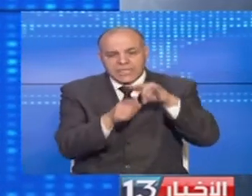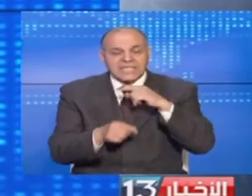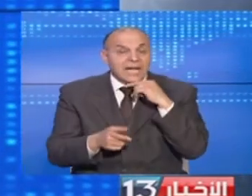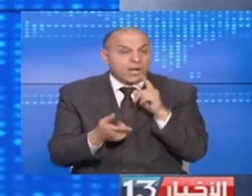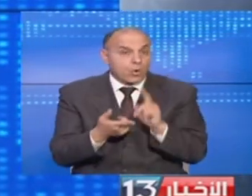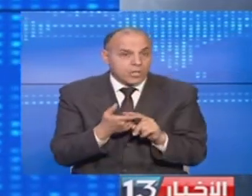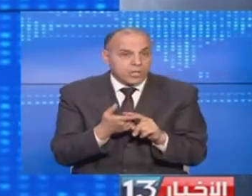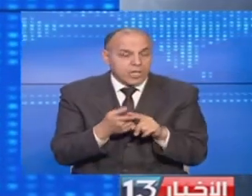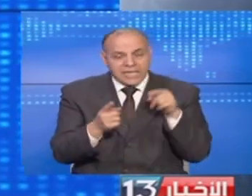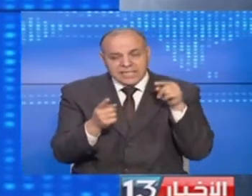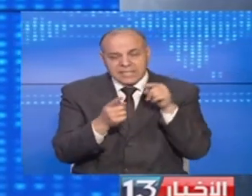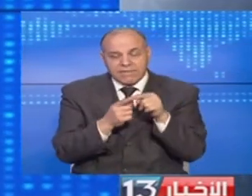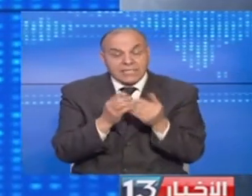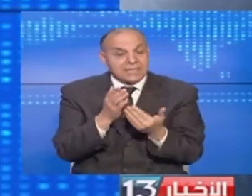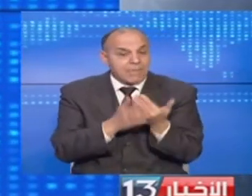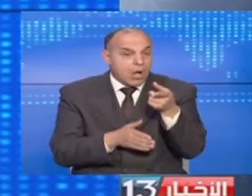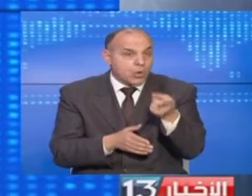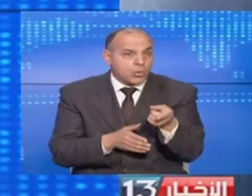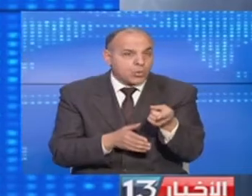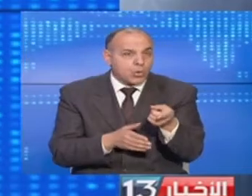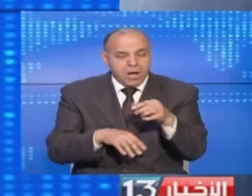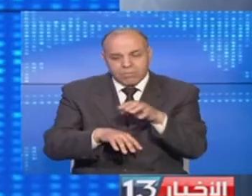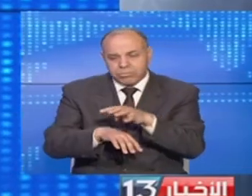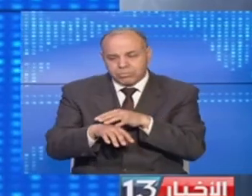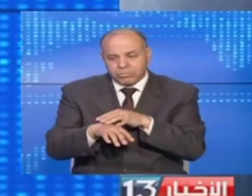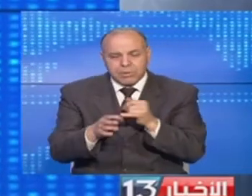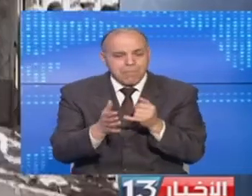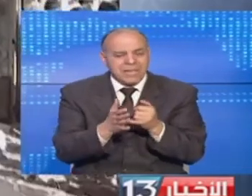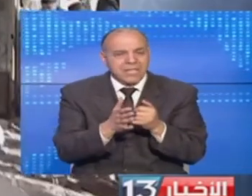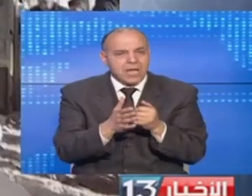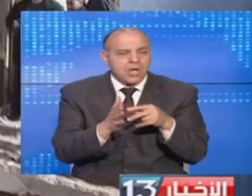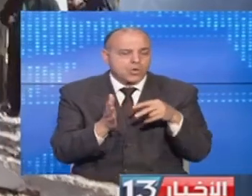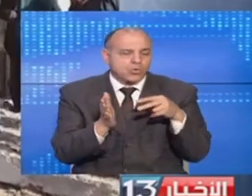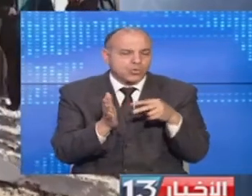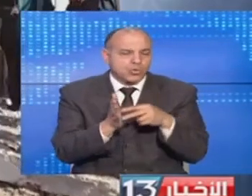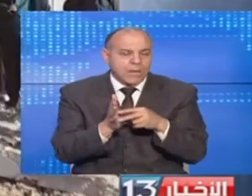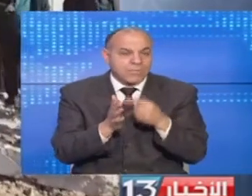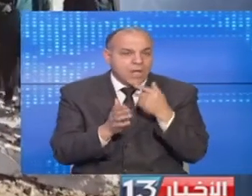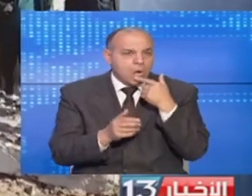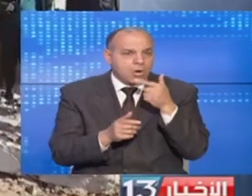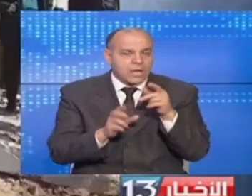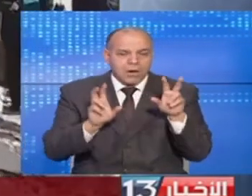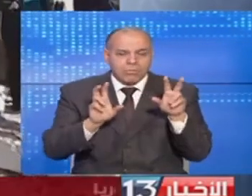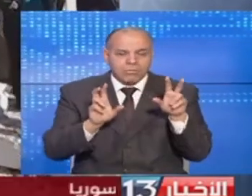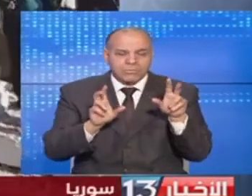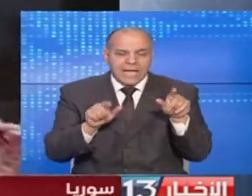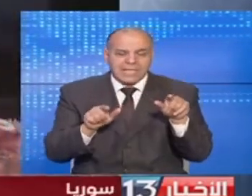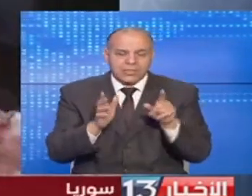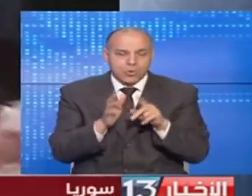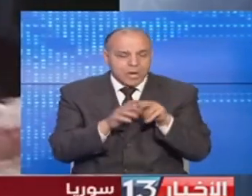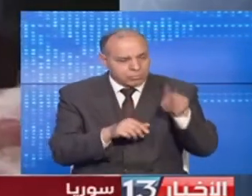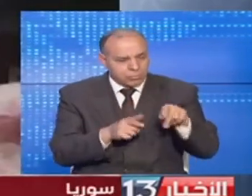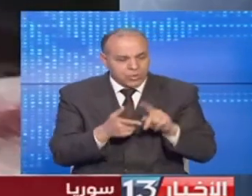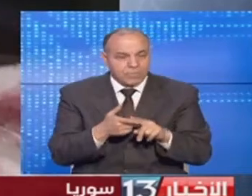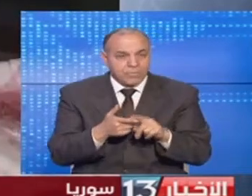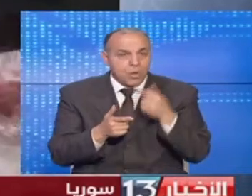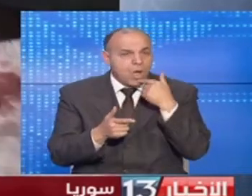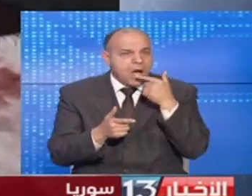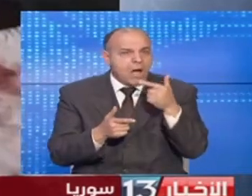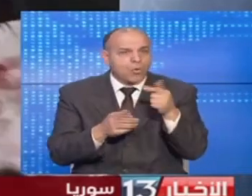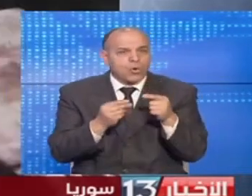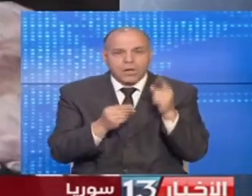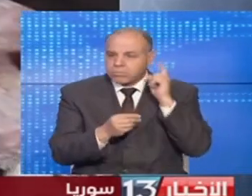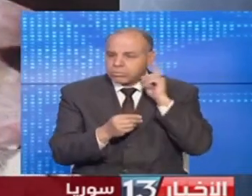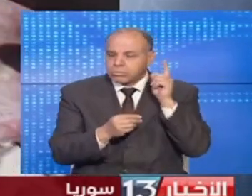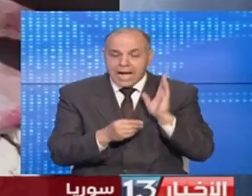استهدف فجر اليوم محافظه حماه وسط سوريا وفق وكاله الانباء السوريه الرسميه ونقلا عن